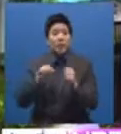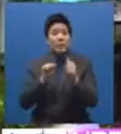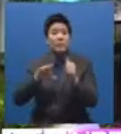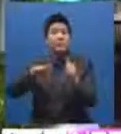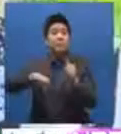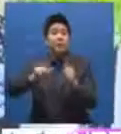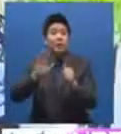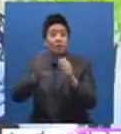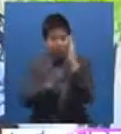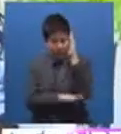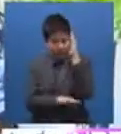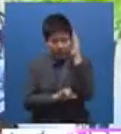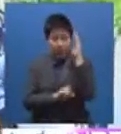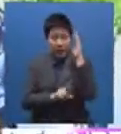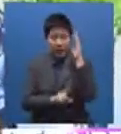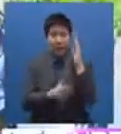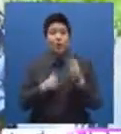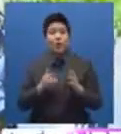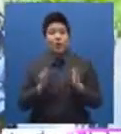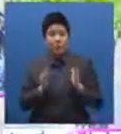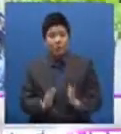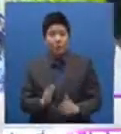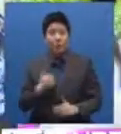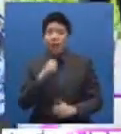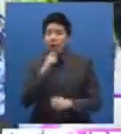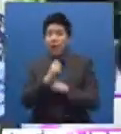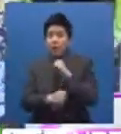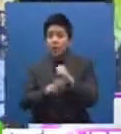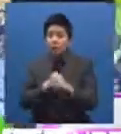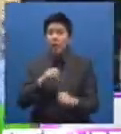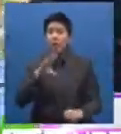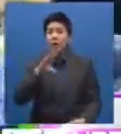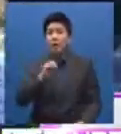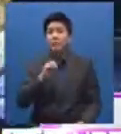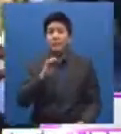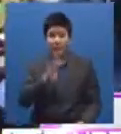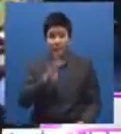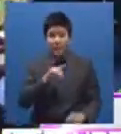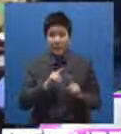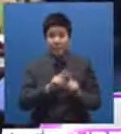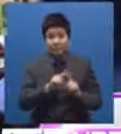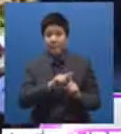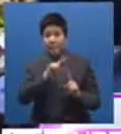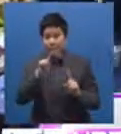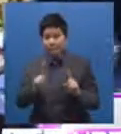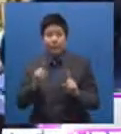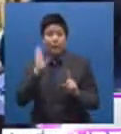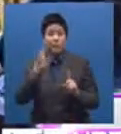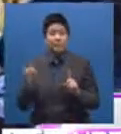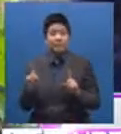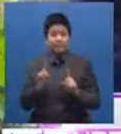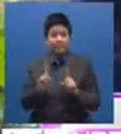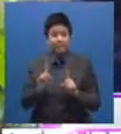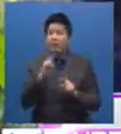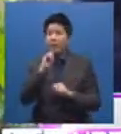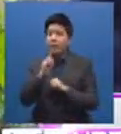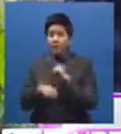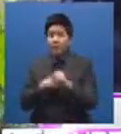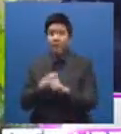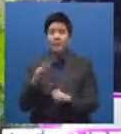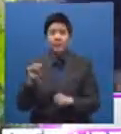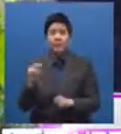จังหวัดยะลานายมัฆวานราชวันนิดอายุ 54ปีและนายจักกฤษอ่านสุทธิวานิชอายุ